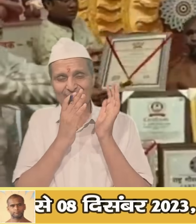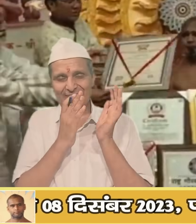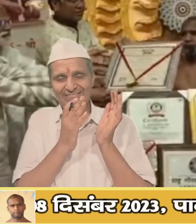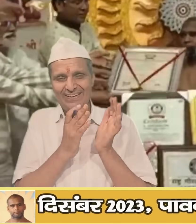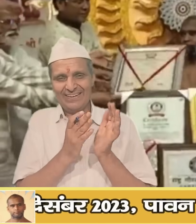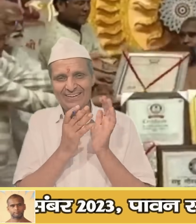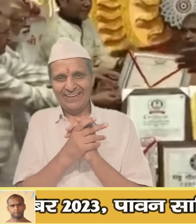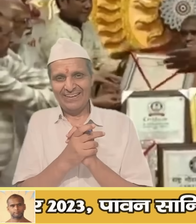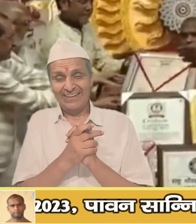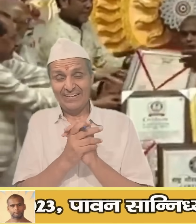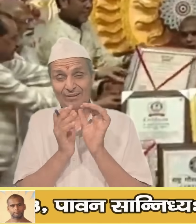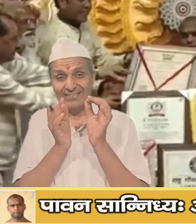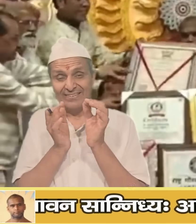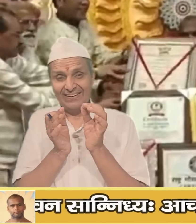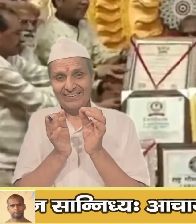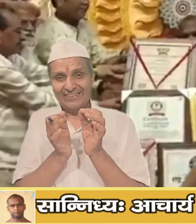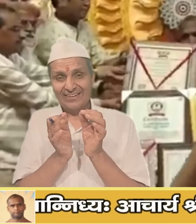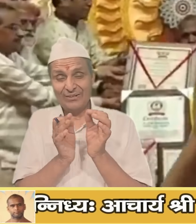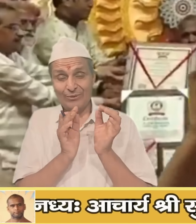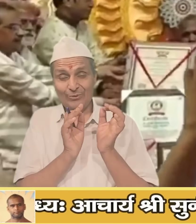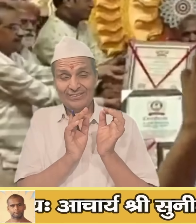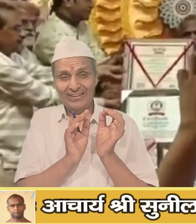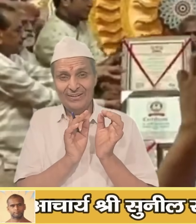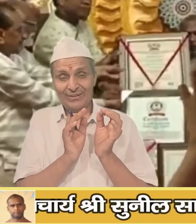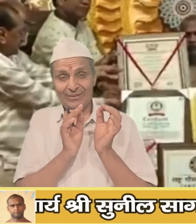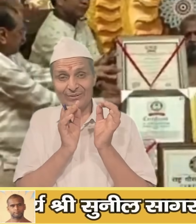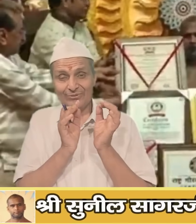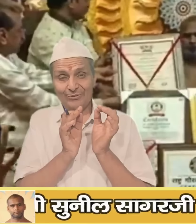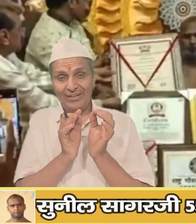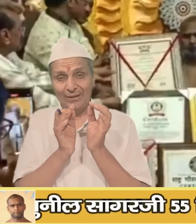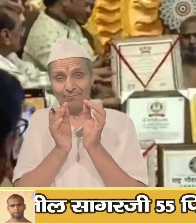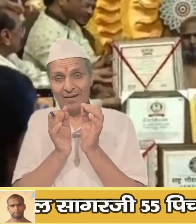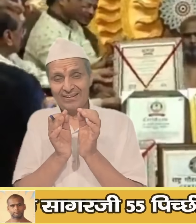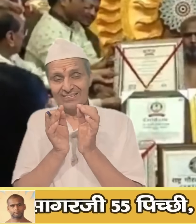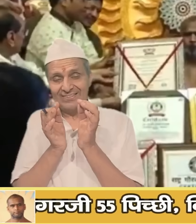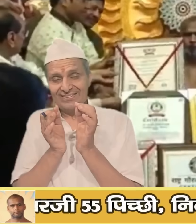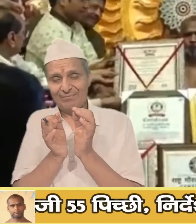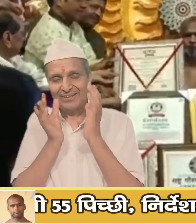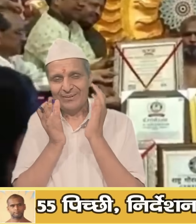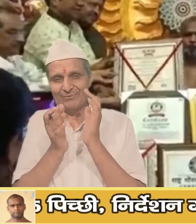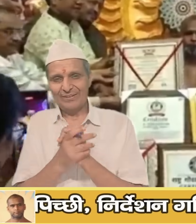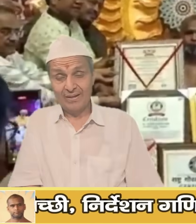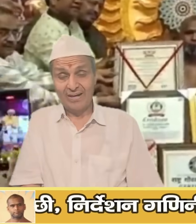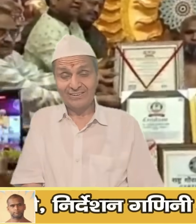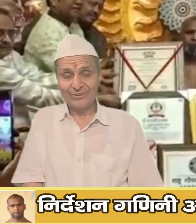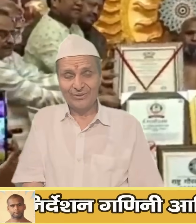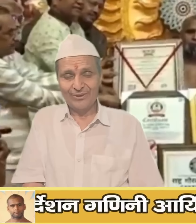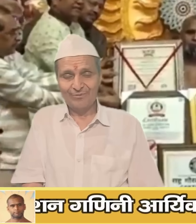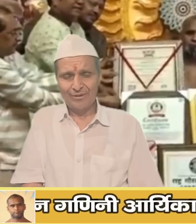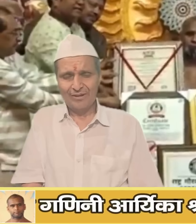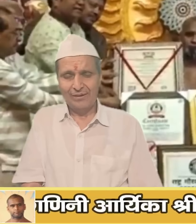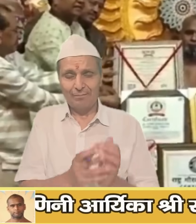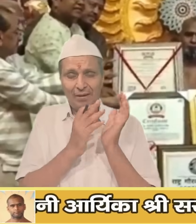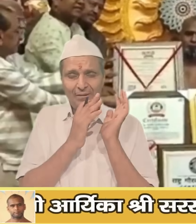जो ये आप देख रहे हैं, यह मिला साहित्य रत्न उसी सुनील प्राकृत समग्र के ऊपर। राष्ट्र